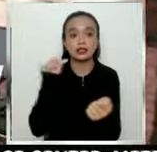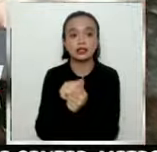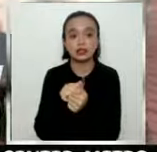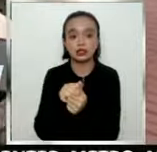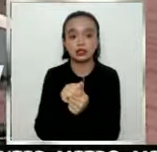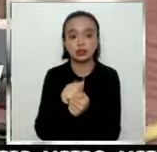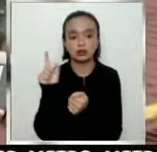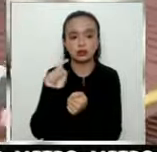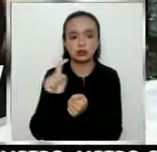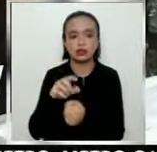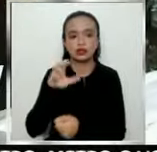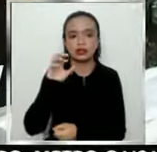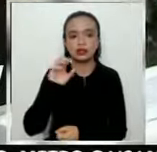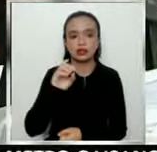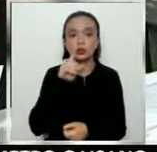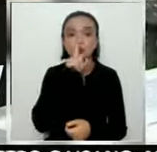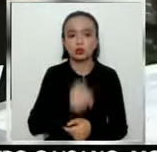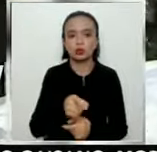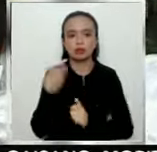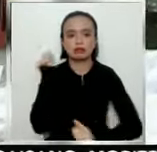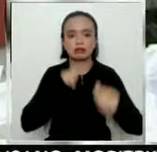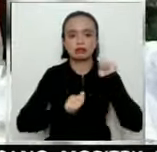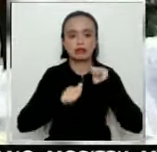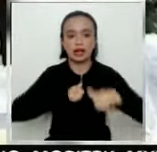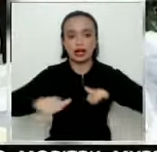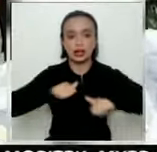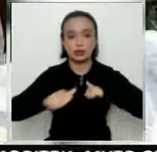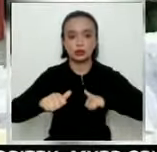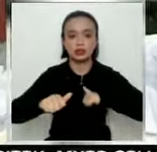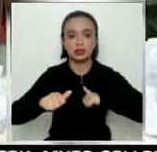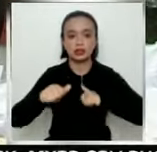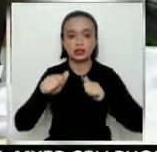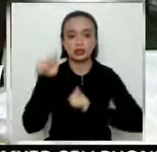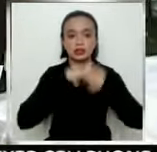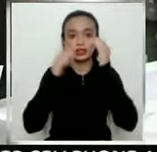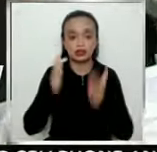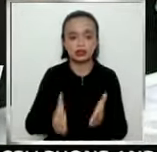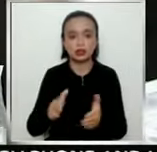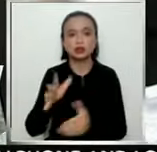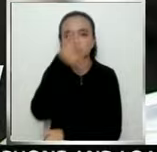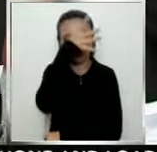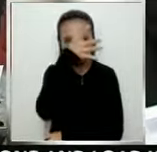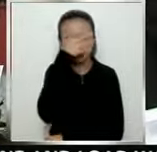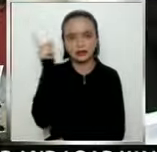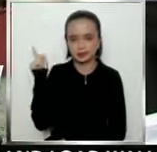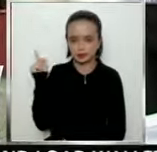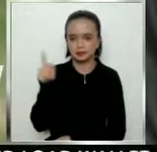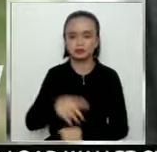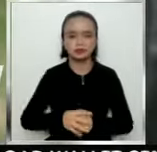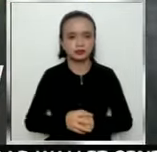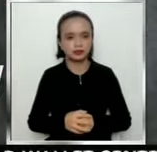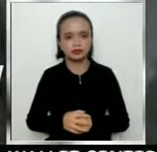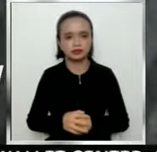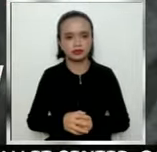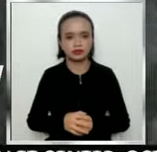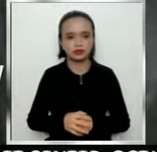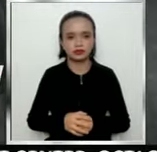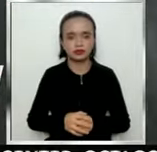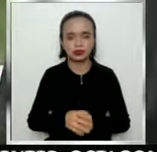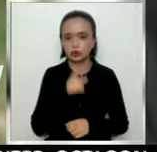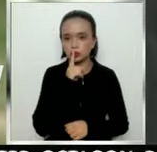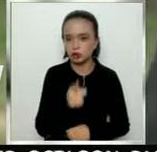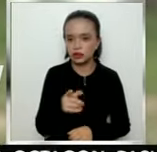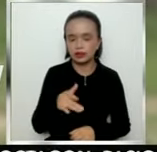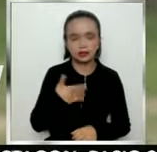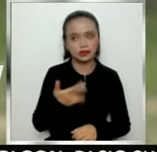OG action star, ang kanyang amang si Senator Robin Padilla. I feel very sentimental kasi